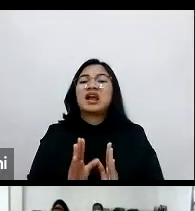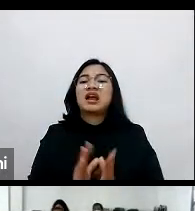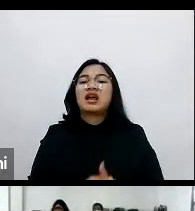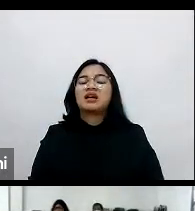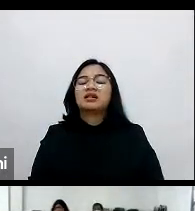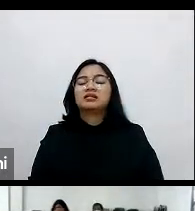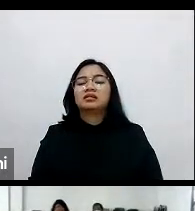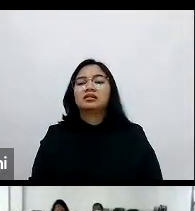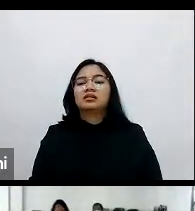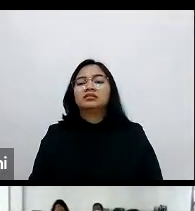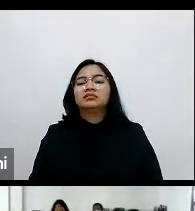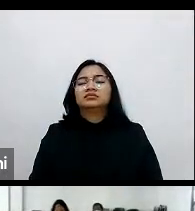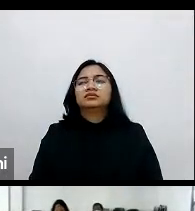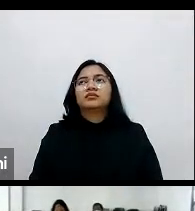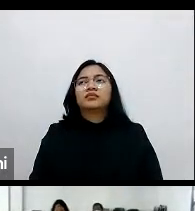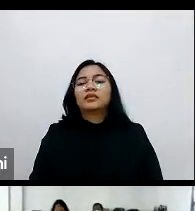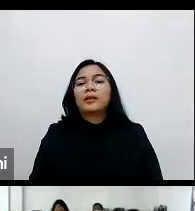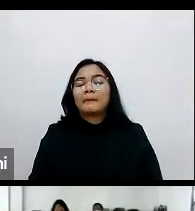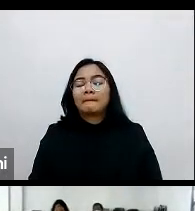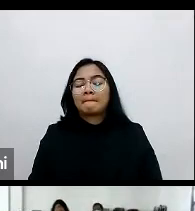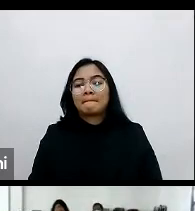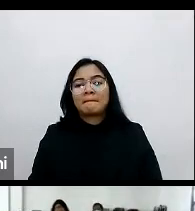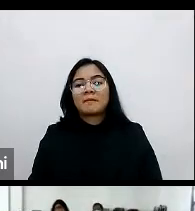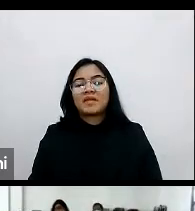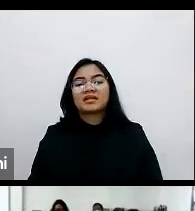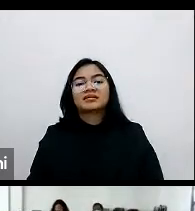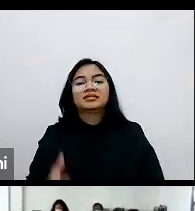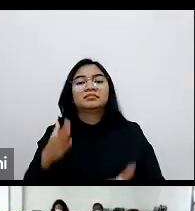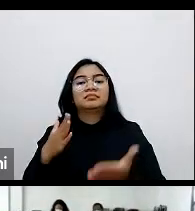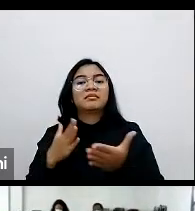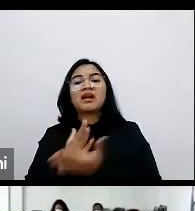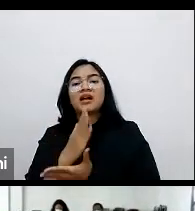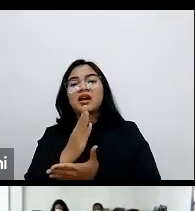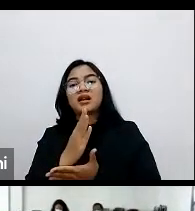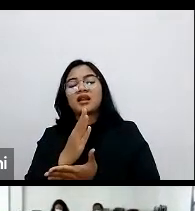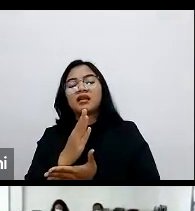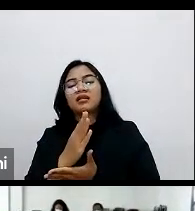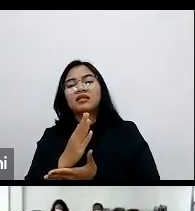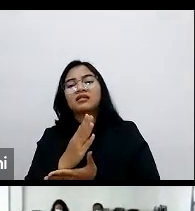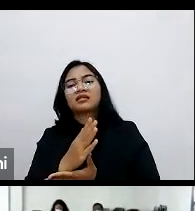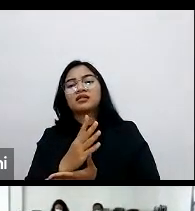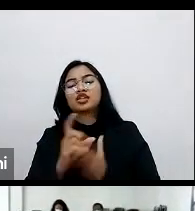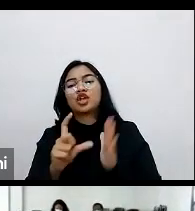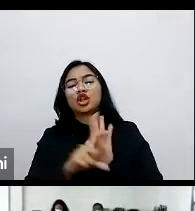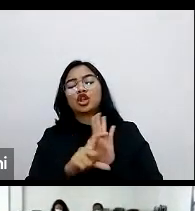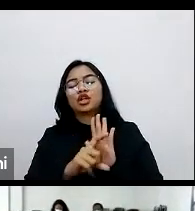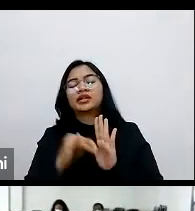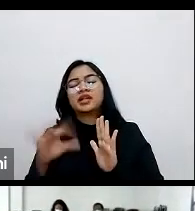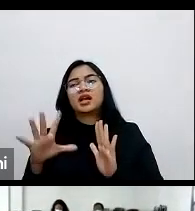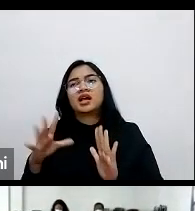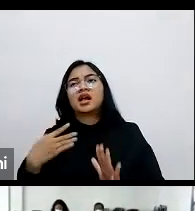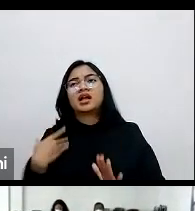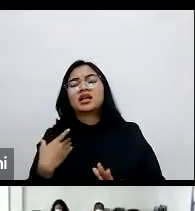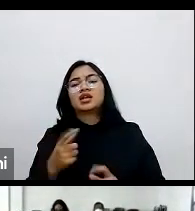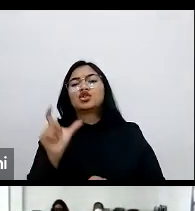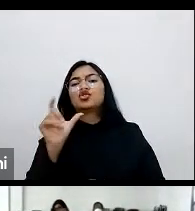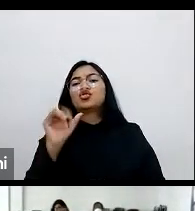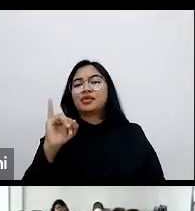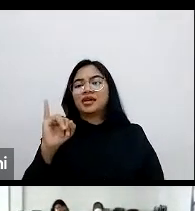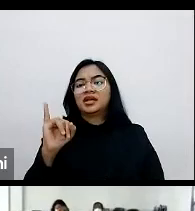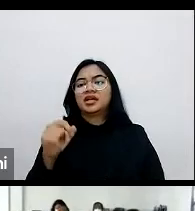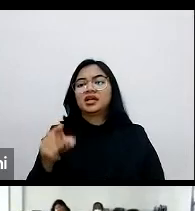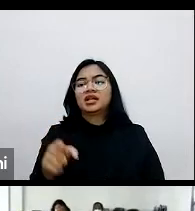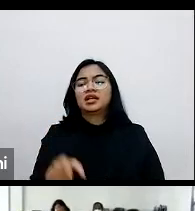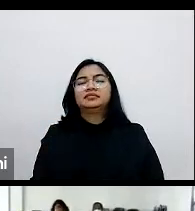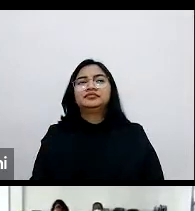yang mengemuka gitu. Nah, pelanggaran gitu ya, misalnya pelanggaran yang ada gitu di UI ini kan mekanismenya